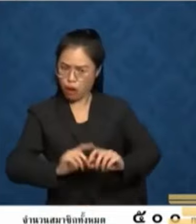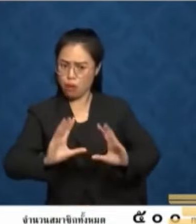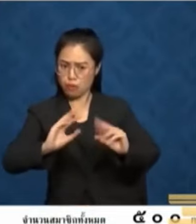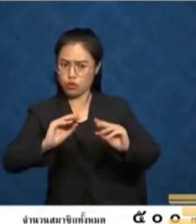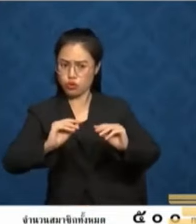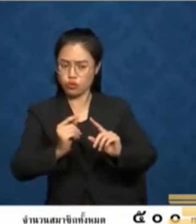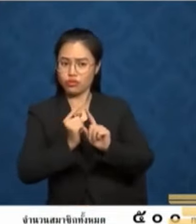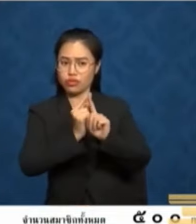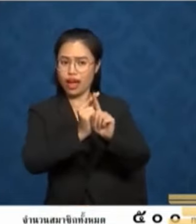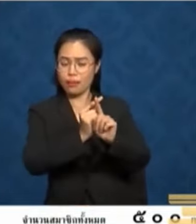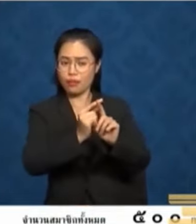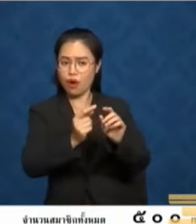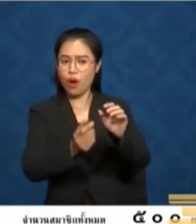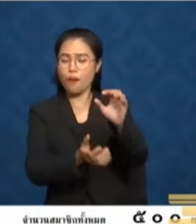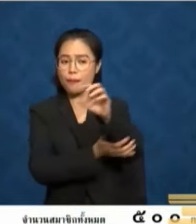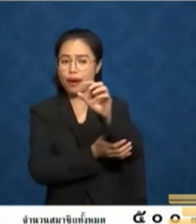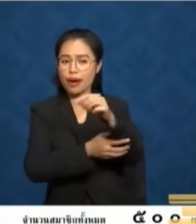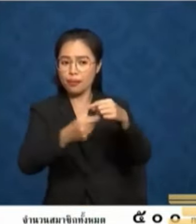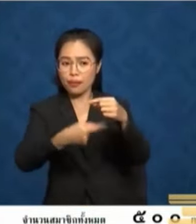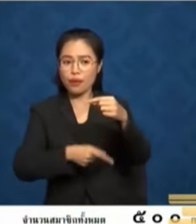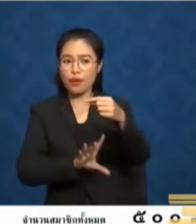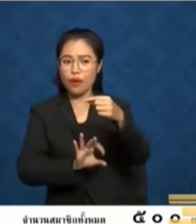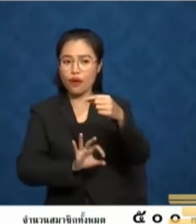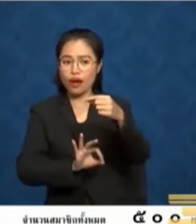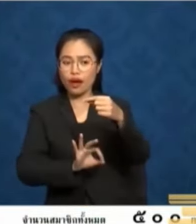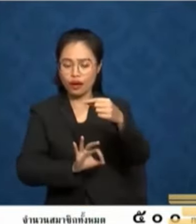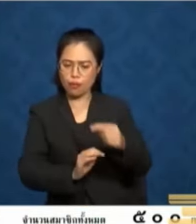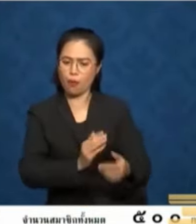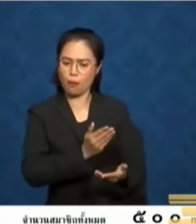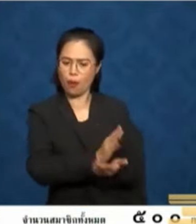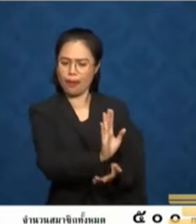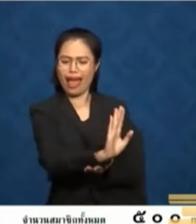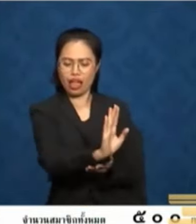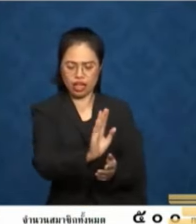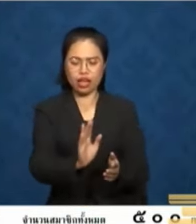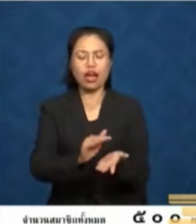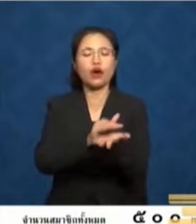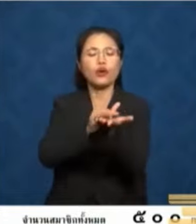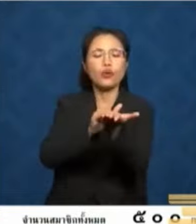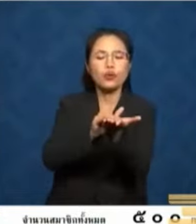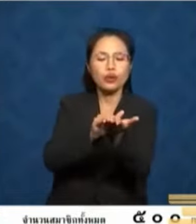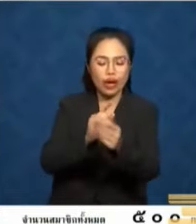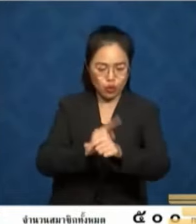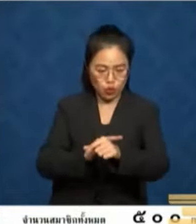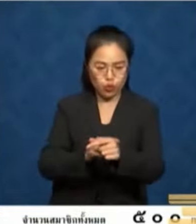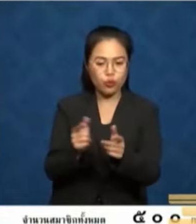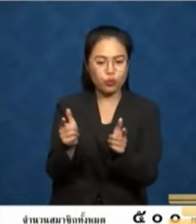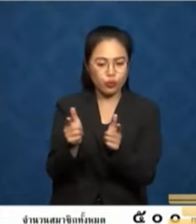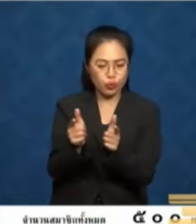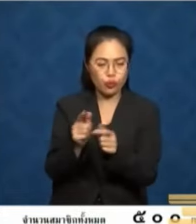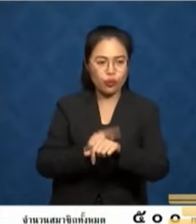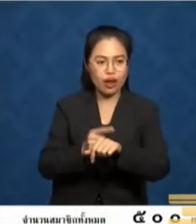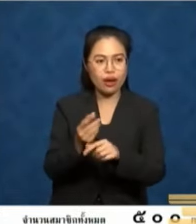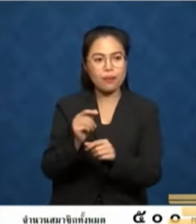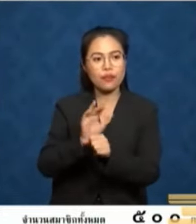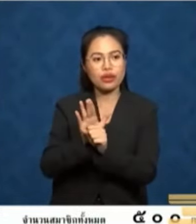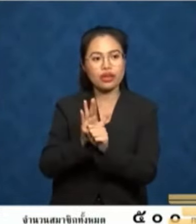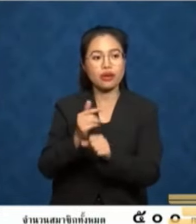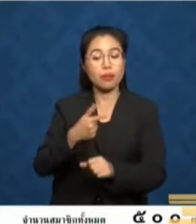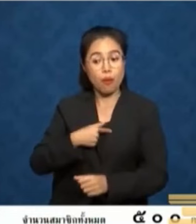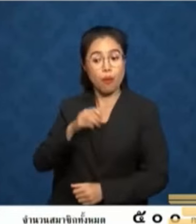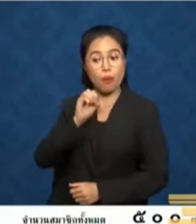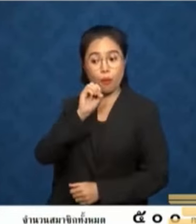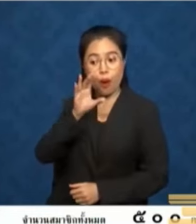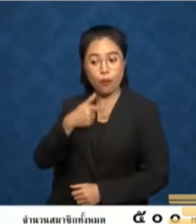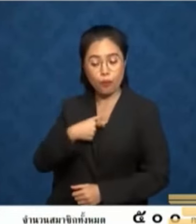ข้อบังคับข้อที่ 9ครับครับผมต้องดำเนินการประชุมผมไม่ได้เบรกครูมาินะครับๆกระชับเวลาเท่านั้นเองครับผมเนี่ยผมบอกแล้วผมไม่